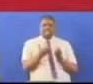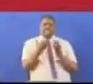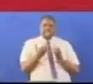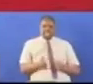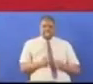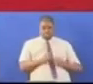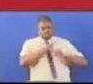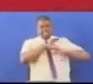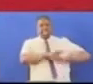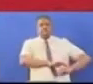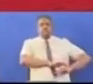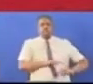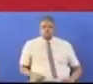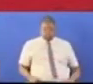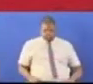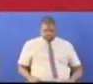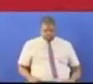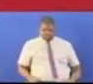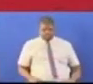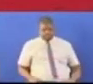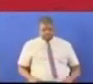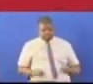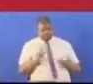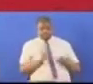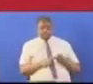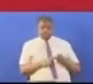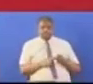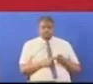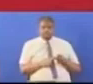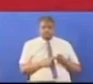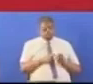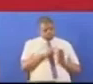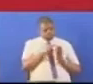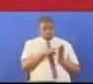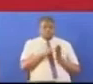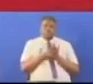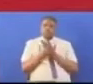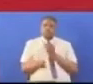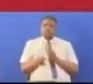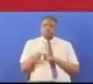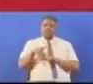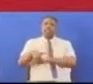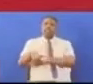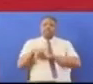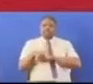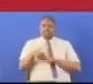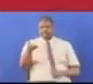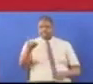kuridhiwa. Lakini pengine ni vema tukasoma pia nakala ya